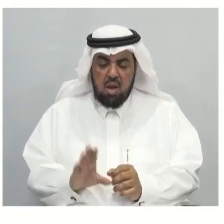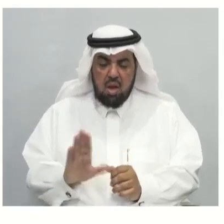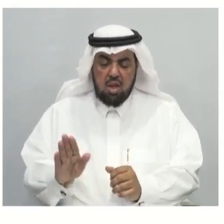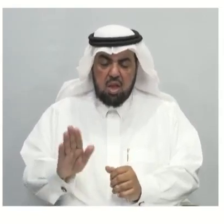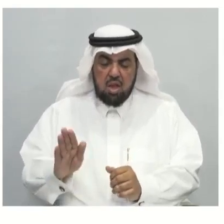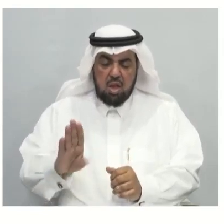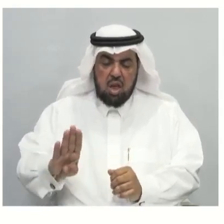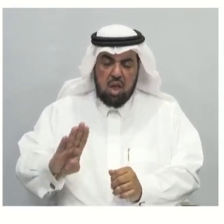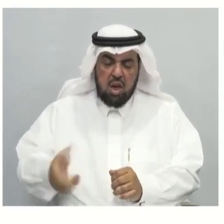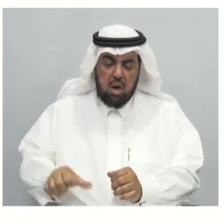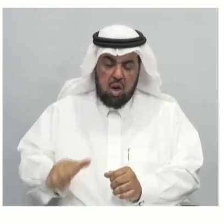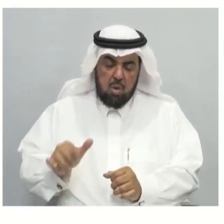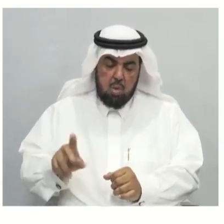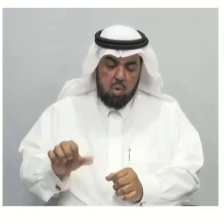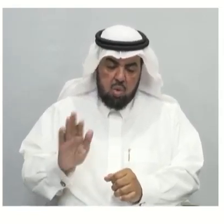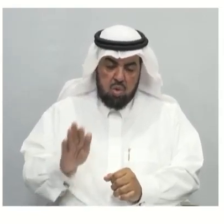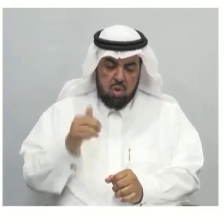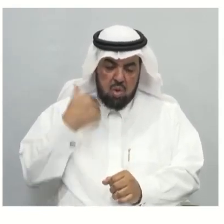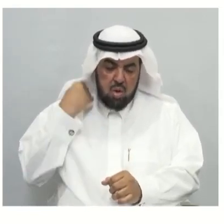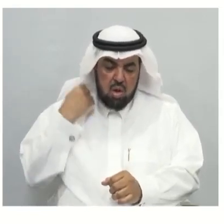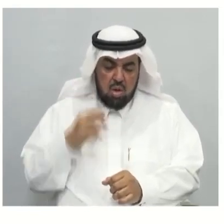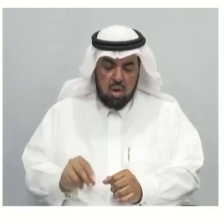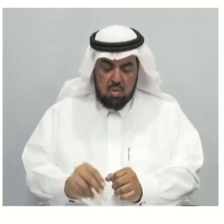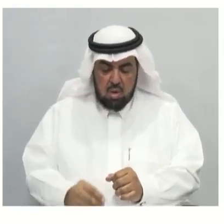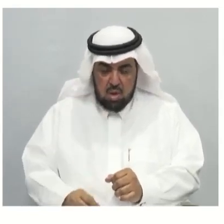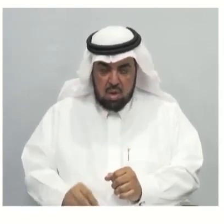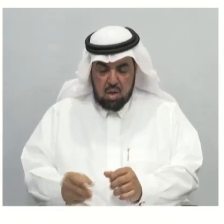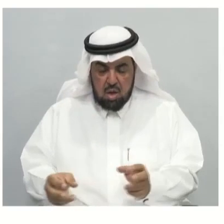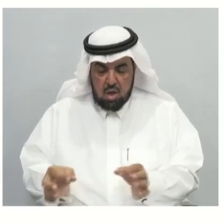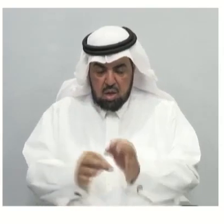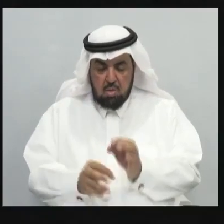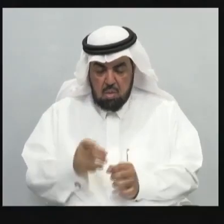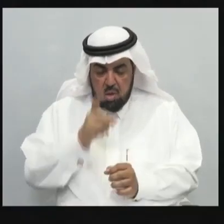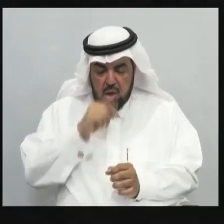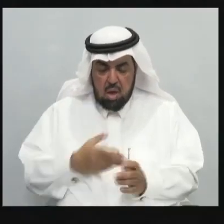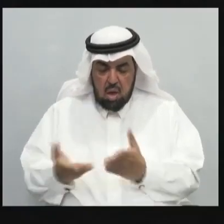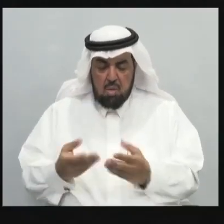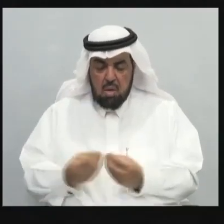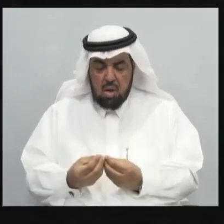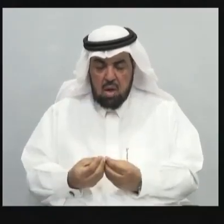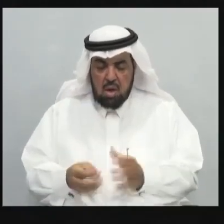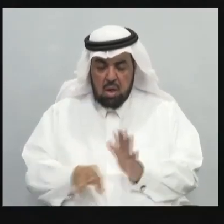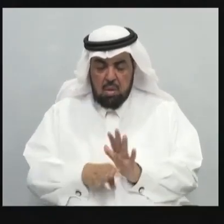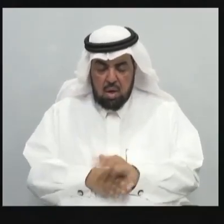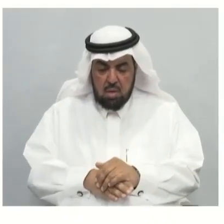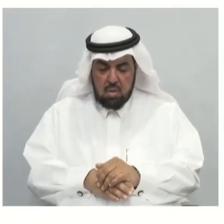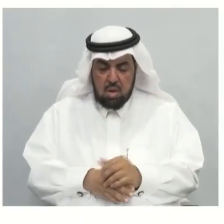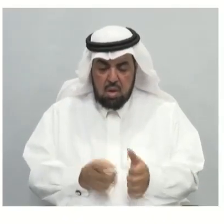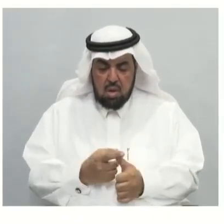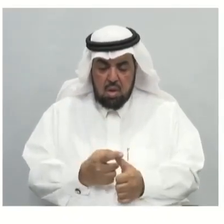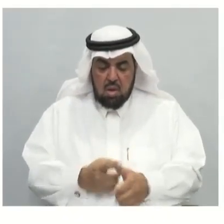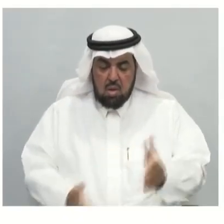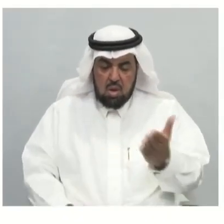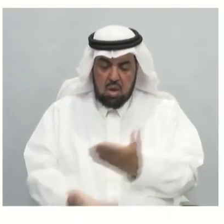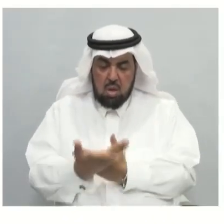التعامل مع عناصر التصميم المستند مثل ماذا ما هي عناصر التصميم المطلوبه التي نستطيع التعامل معها عن طريق البرنامج اولاها